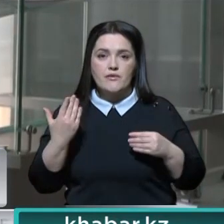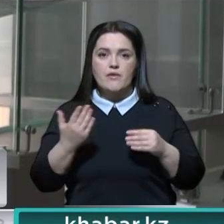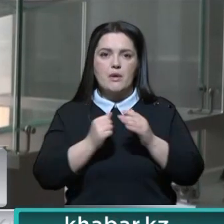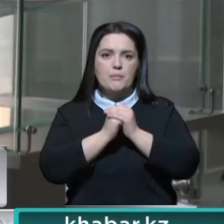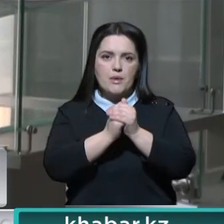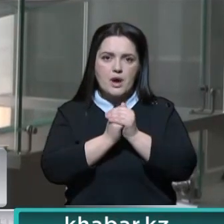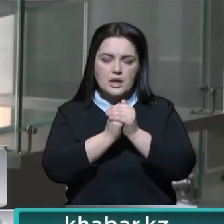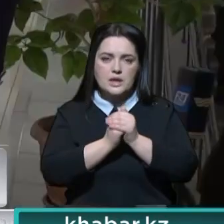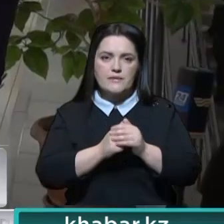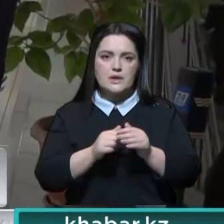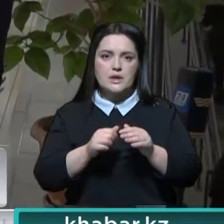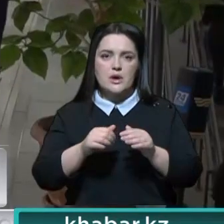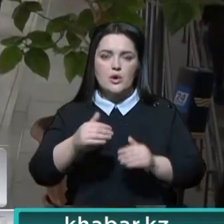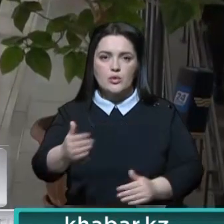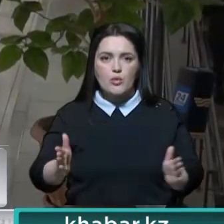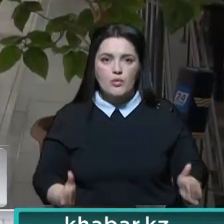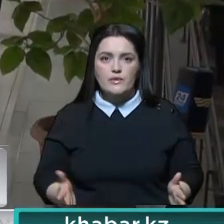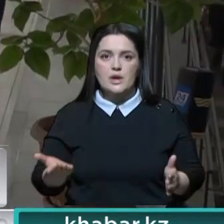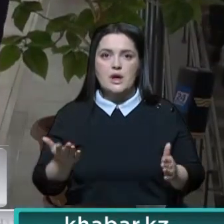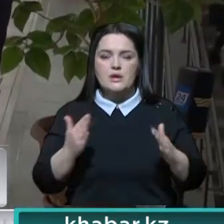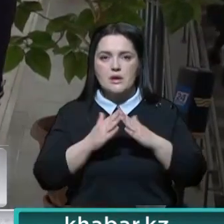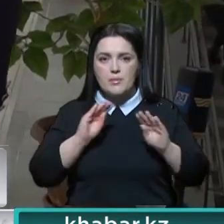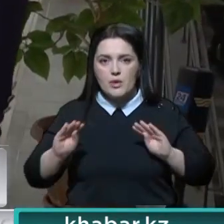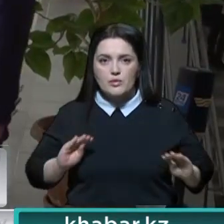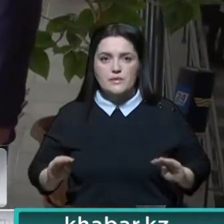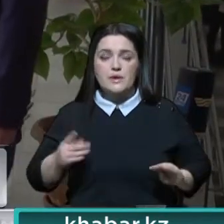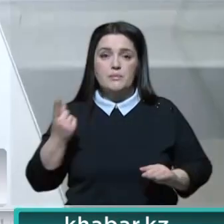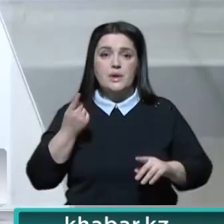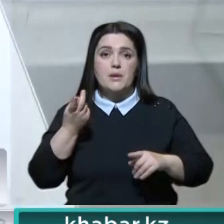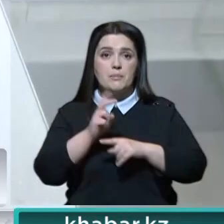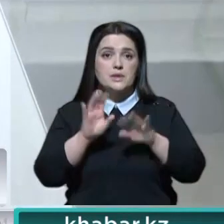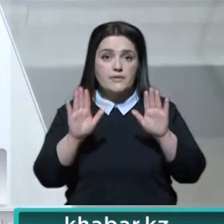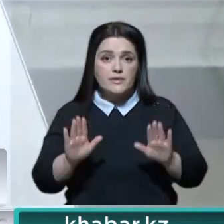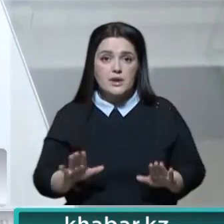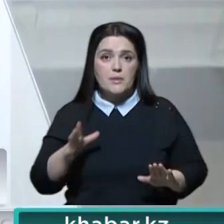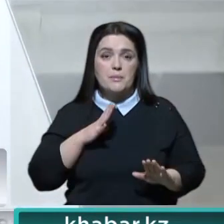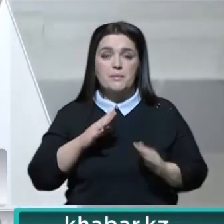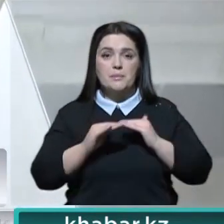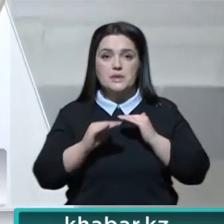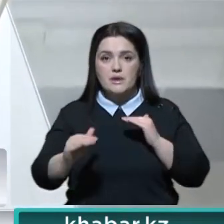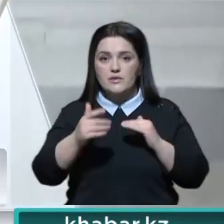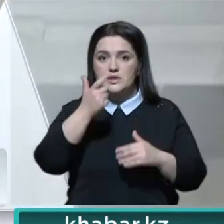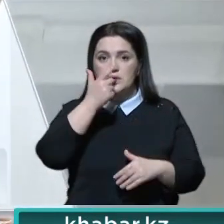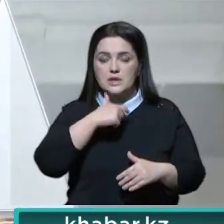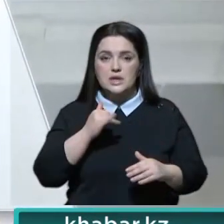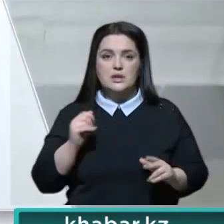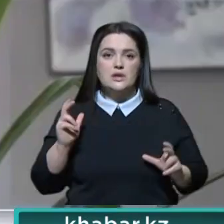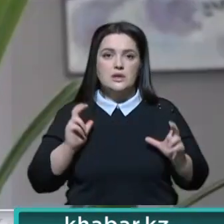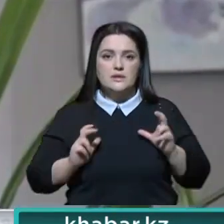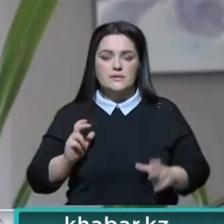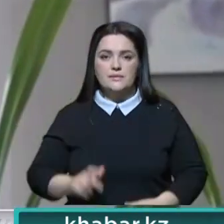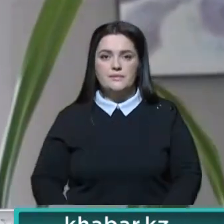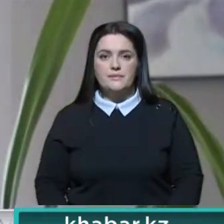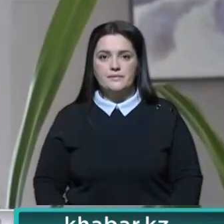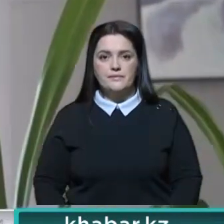его молитвенный коврик, книги, домашнюю утварь. Первыми посетителями выставки стали представители местной творческой интеллигенции